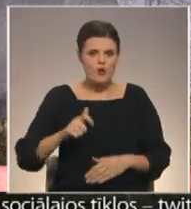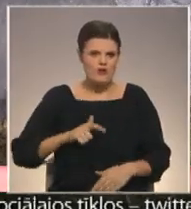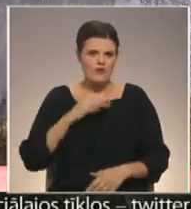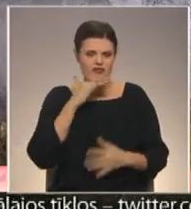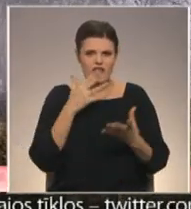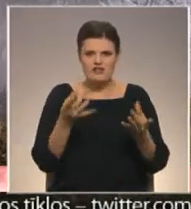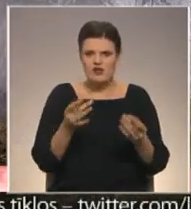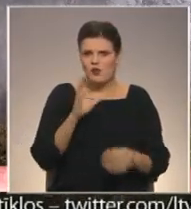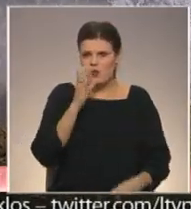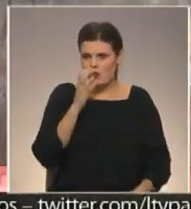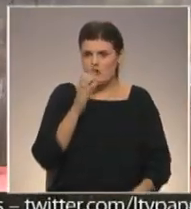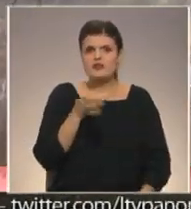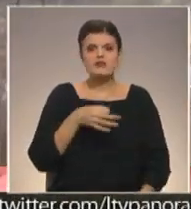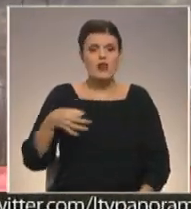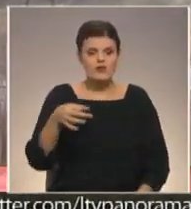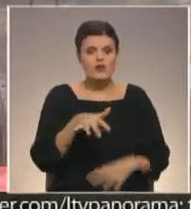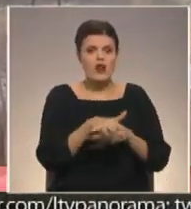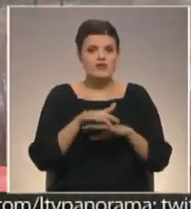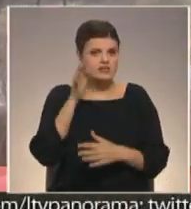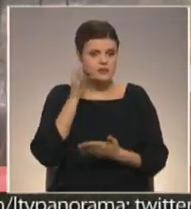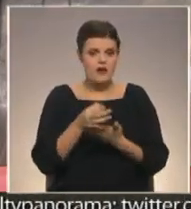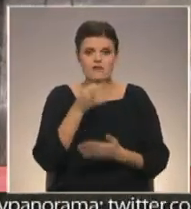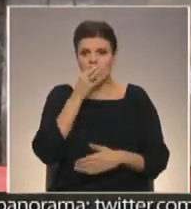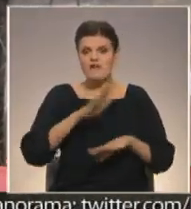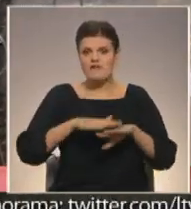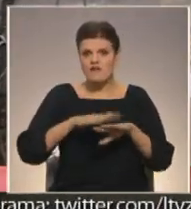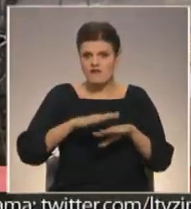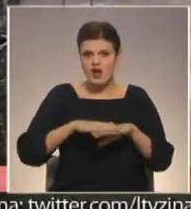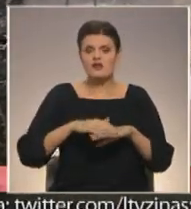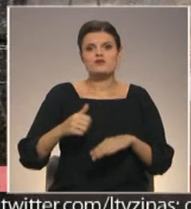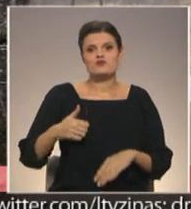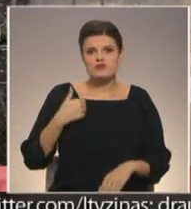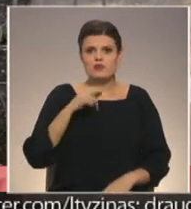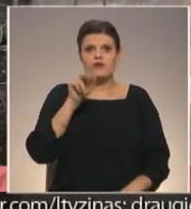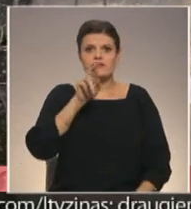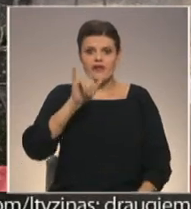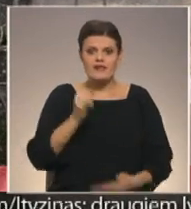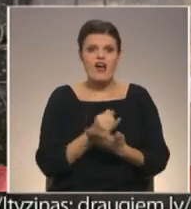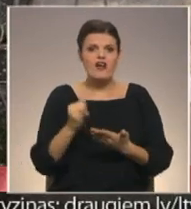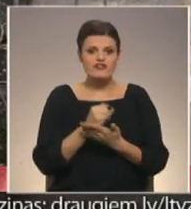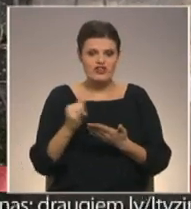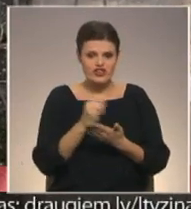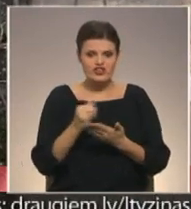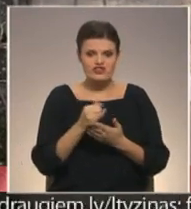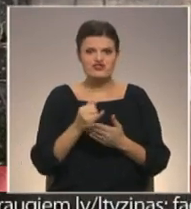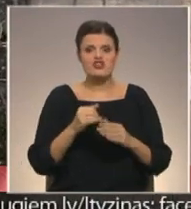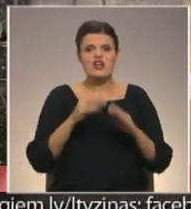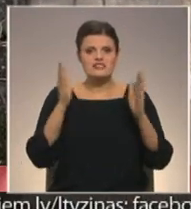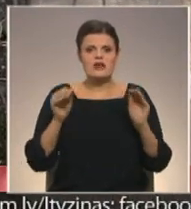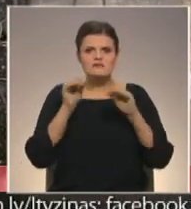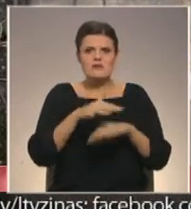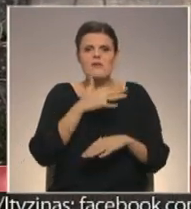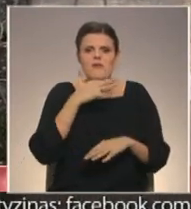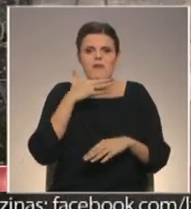šķidrums. Reģionālā vides pārvalde skaidro, ka vainīgais esot uzņēmums Latvijas dairīja, kas attīrīšanas iekārtās ielaidis pārāk